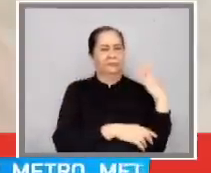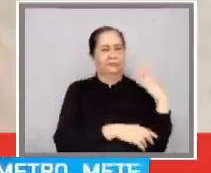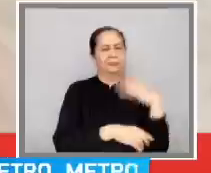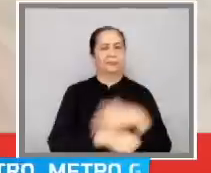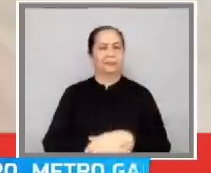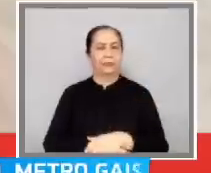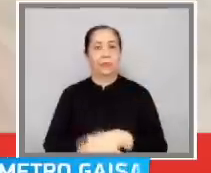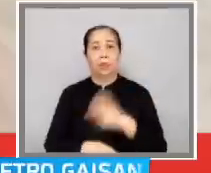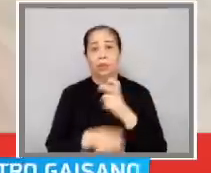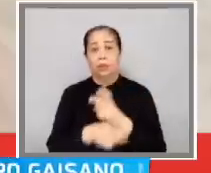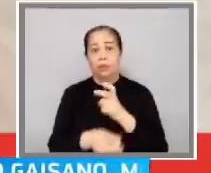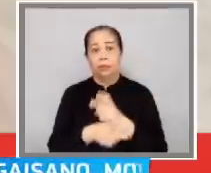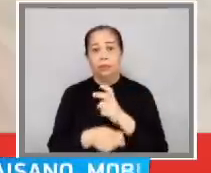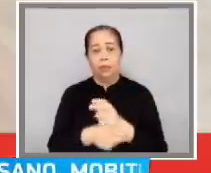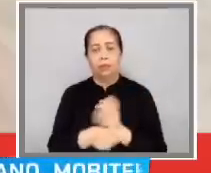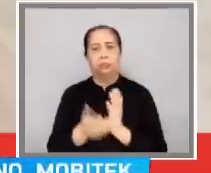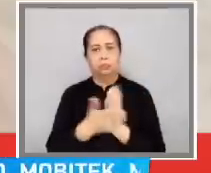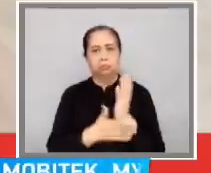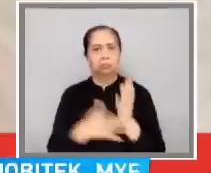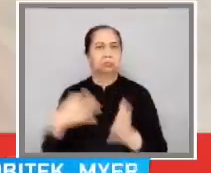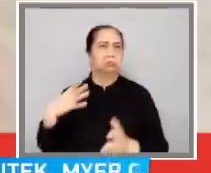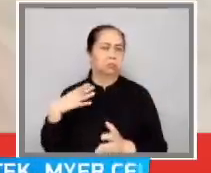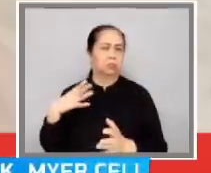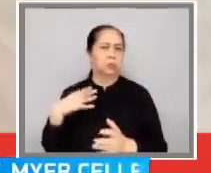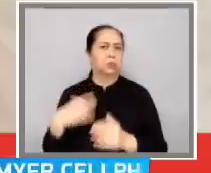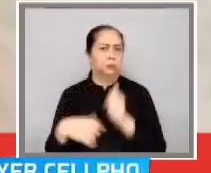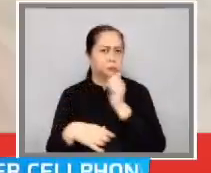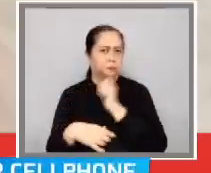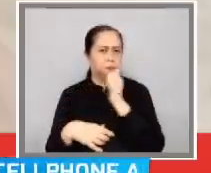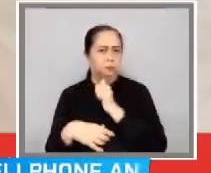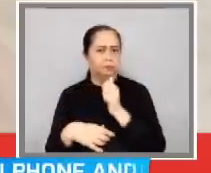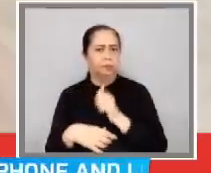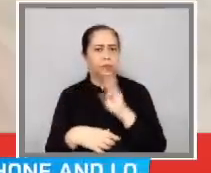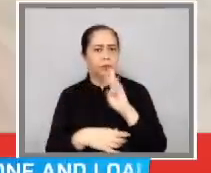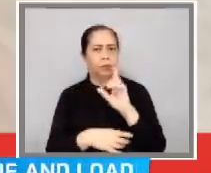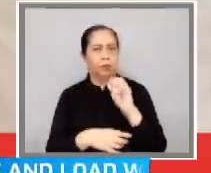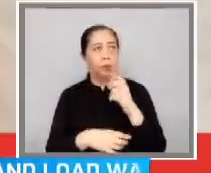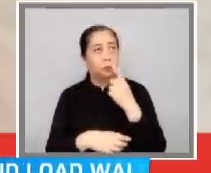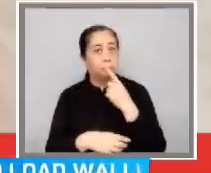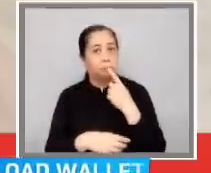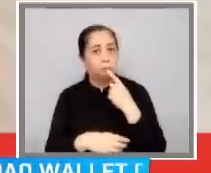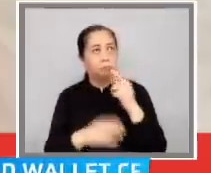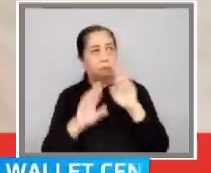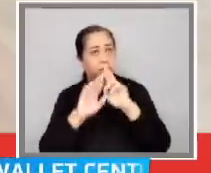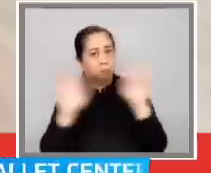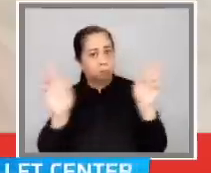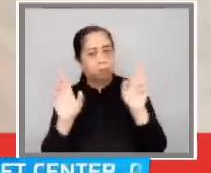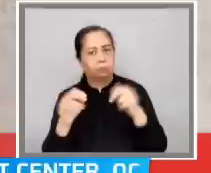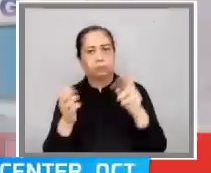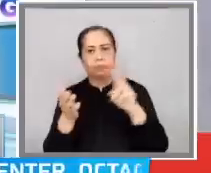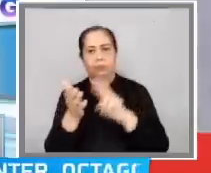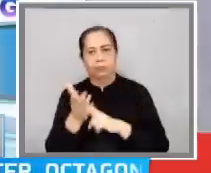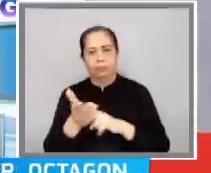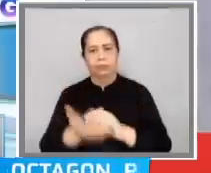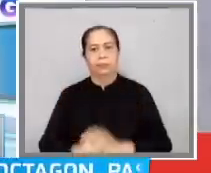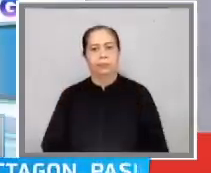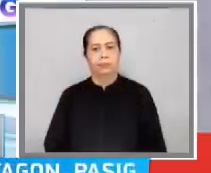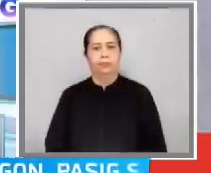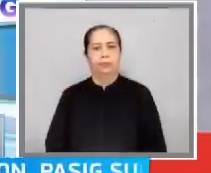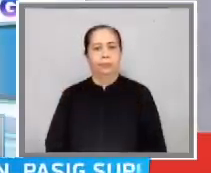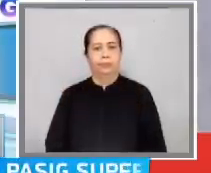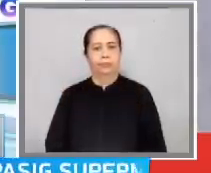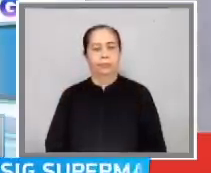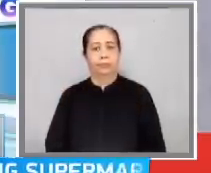man, willing to wait naman daw si Bloom Domino sa go signal ng kanyang telco para makapag-register na. Mga